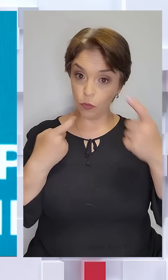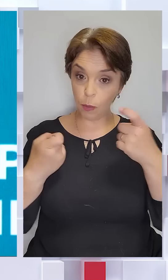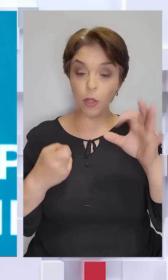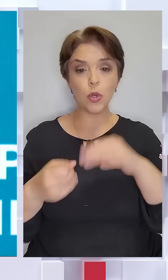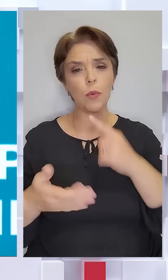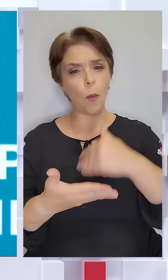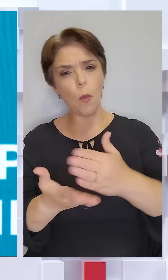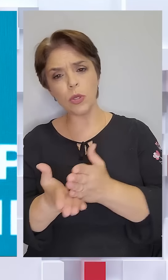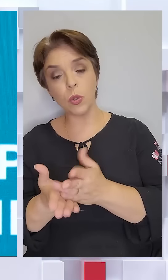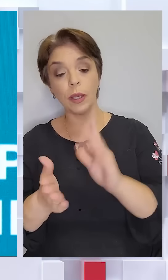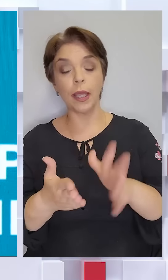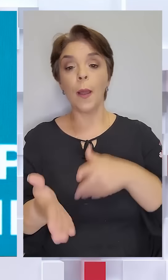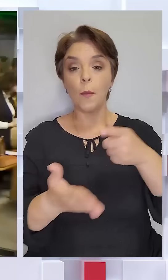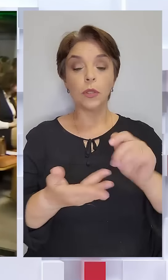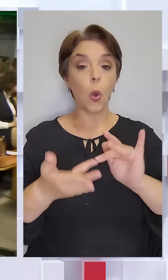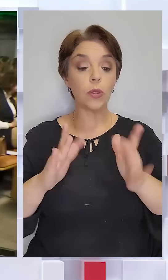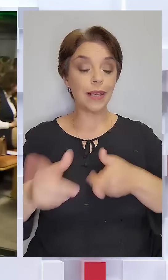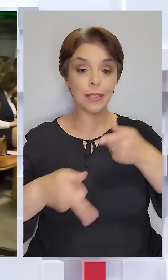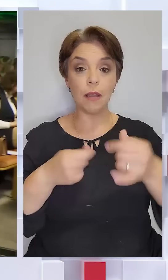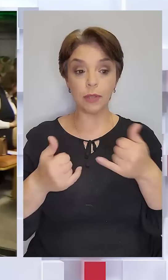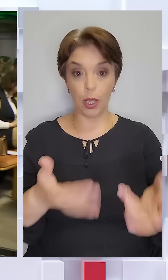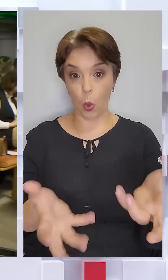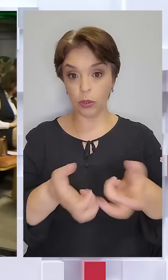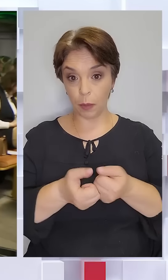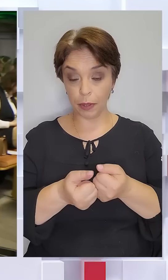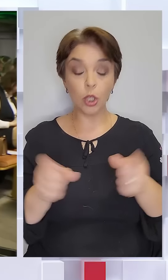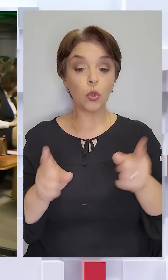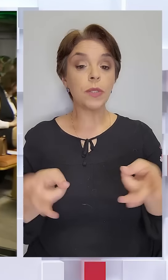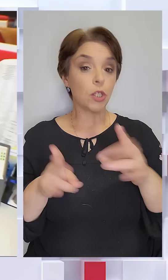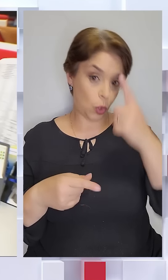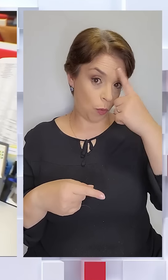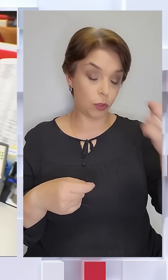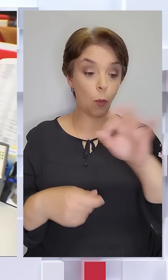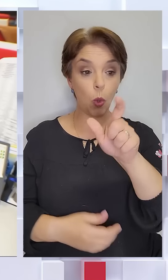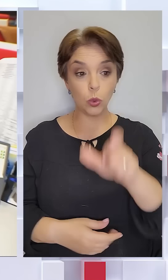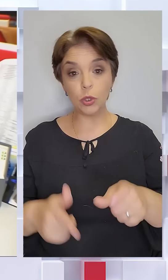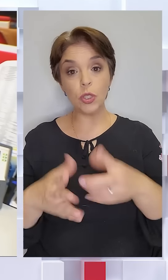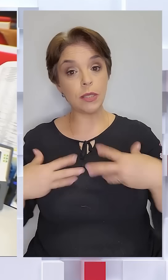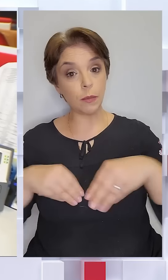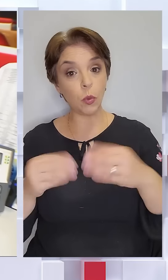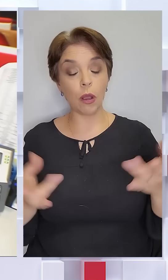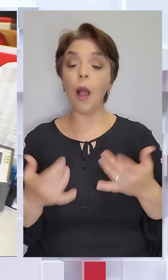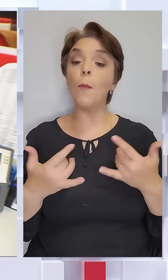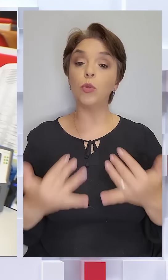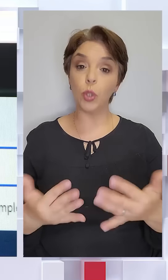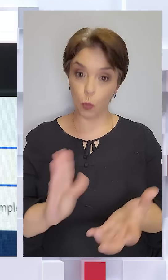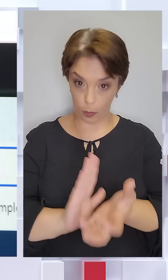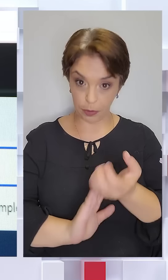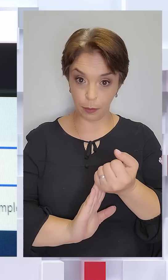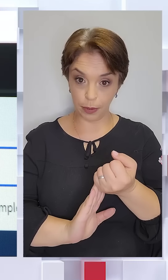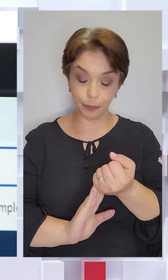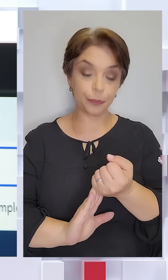інформацію про послуги та подати онлайн-заявку для їх отримання. Або залишити повідомлення про людину чи сім'ю, яка потребує